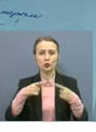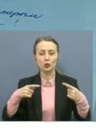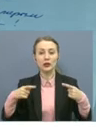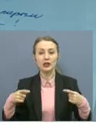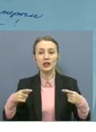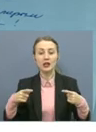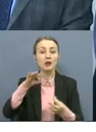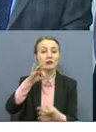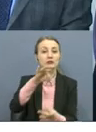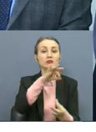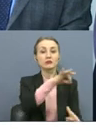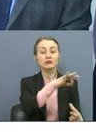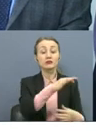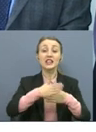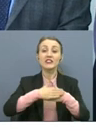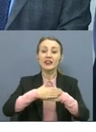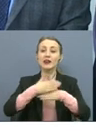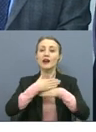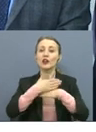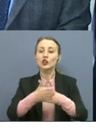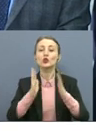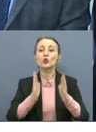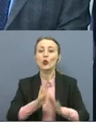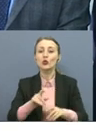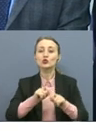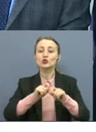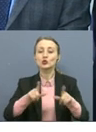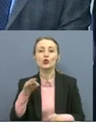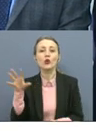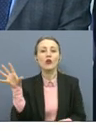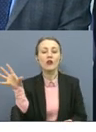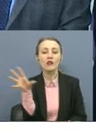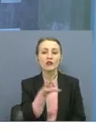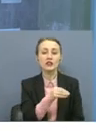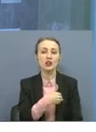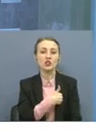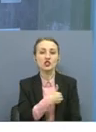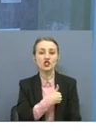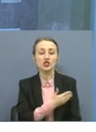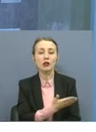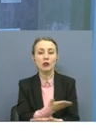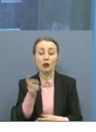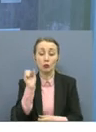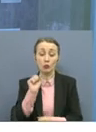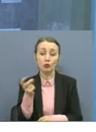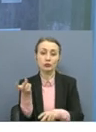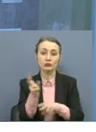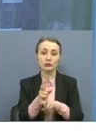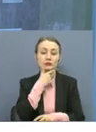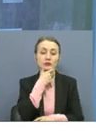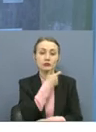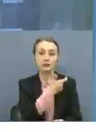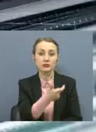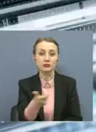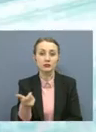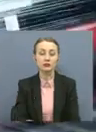да жәдігерлермен толығады деген үмітте. Музей есігі тек мектеп оқушыларына ғана емес, жергілікті тұрғындарға да айқара